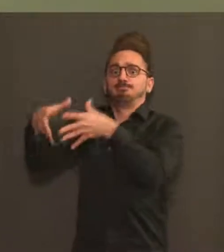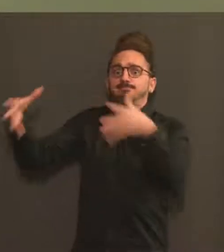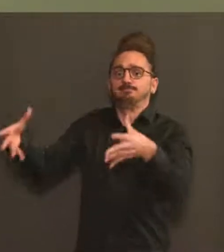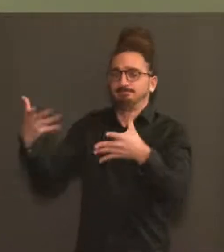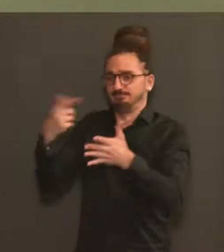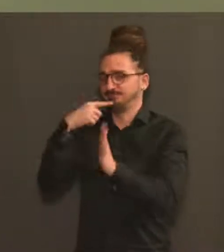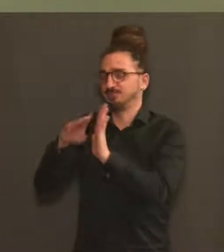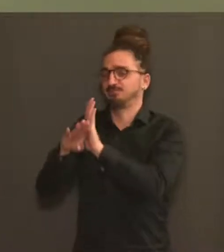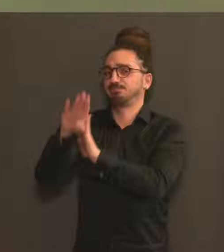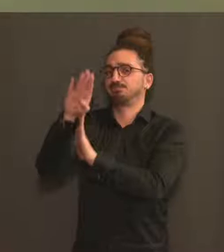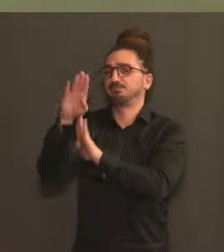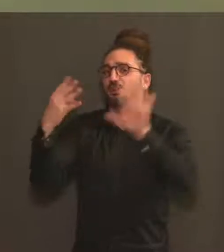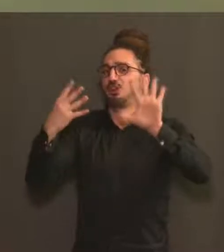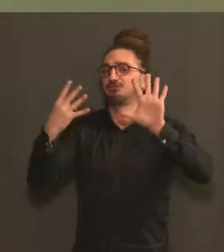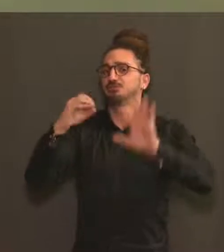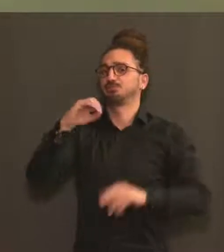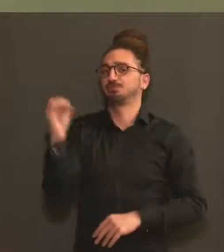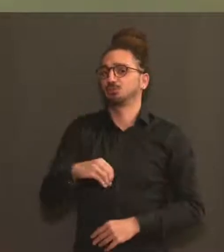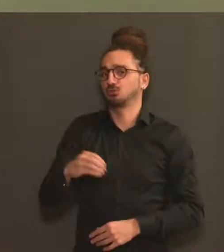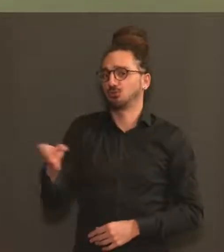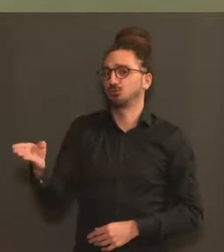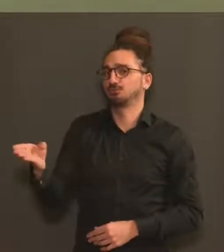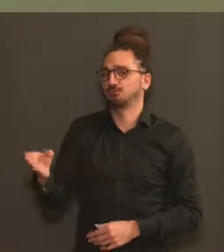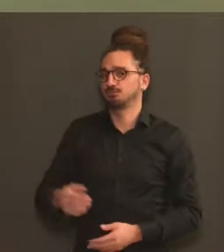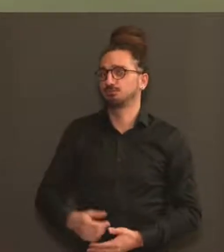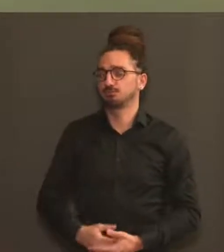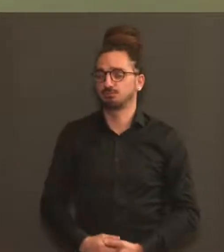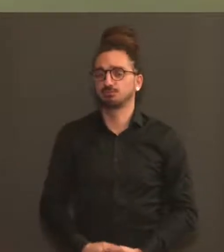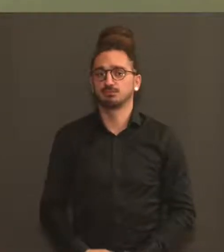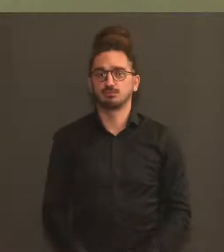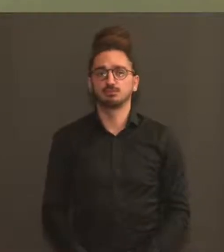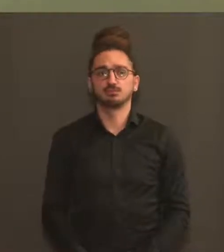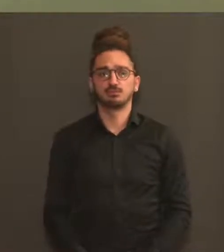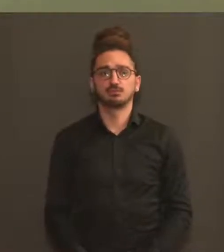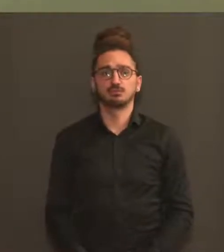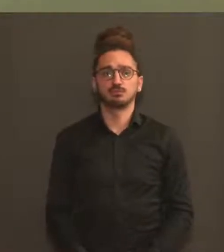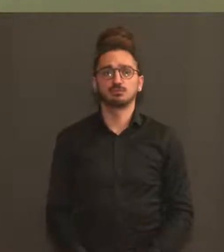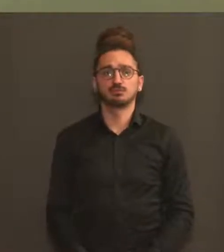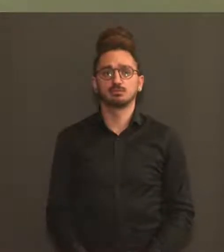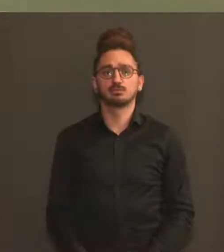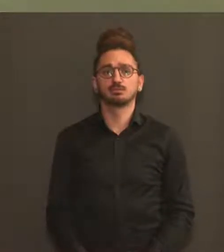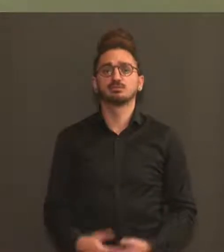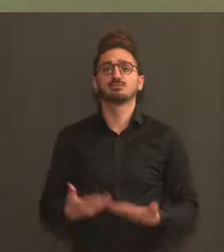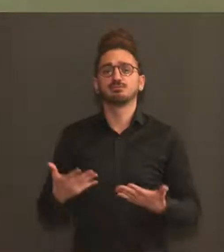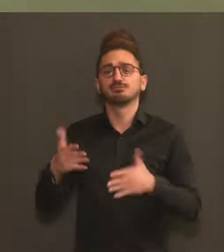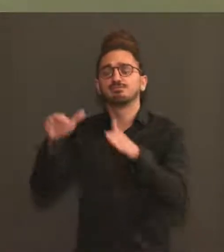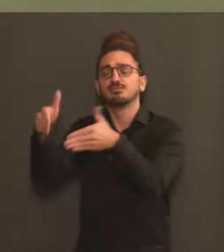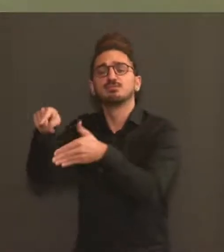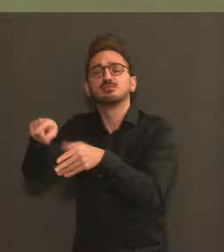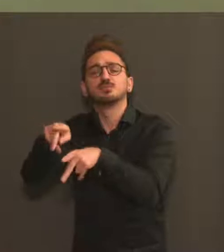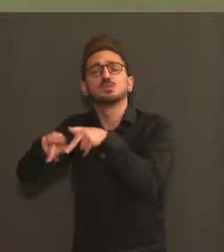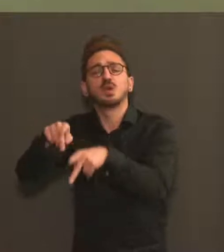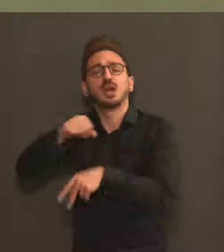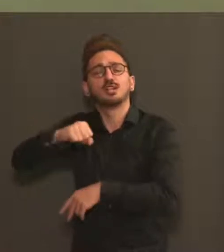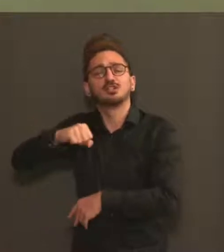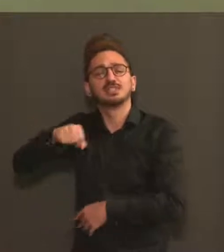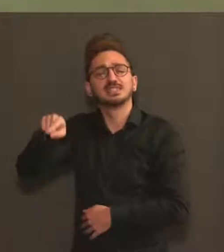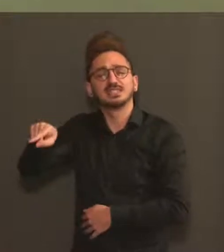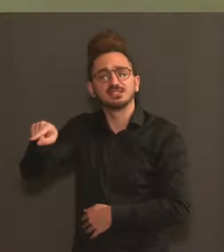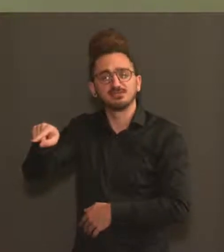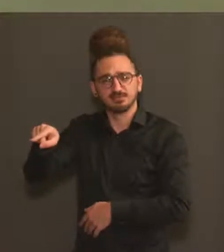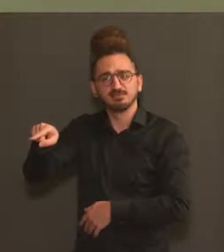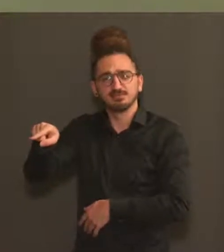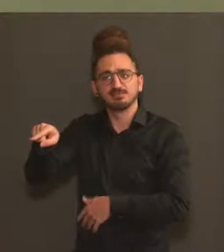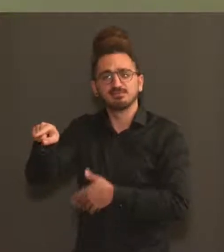soins intensifs. Cette augmentation au niveau des soins intensifs se retrouve dans toutes nos provinces, mais elle est